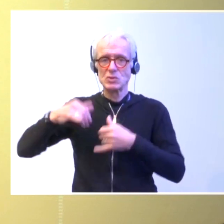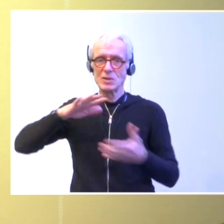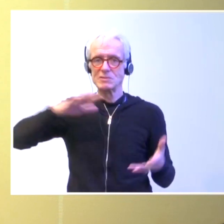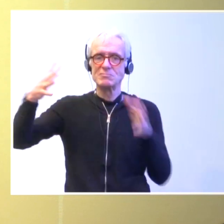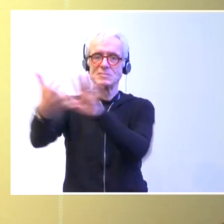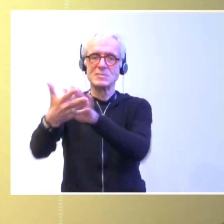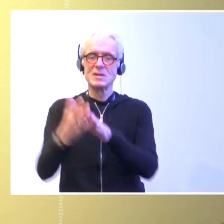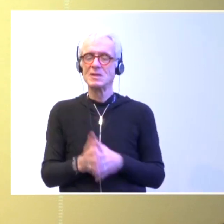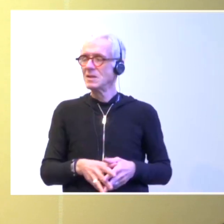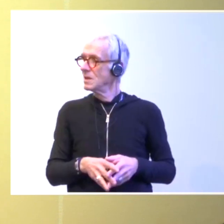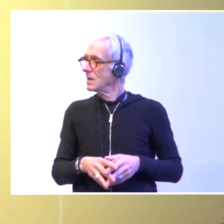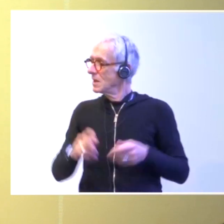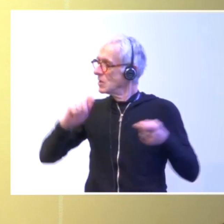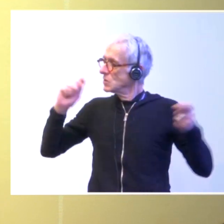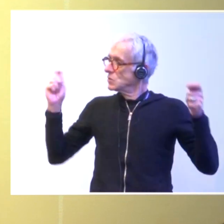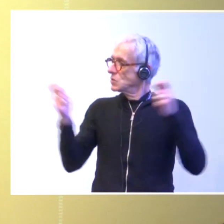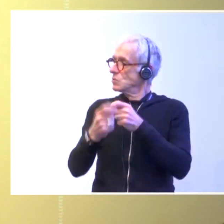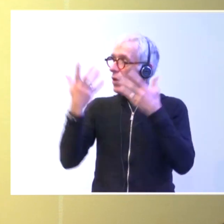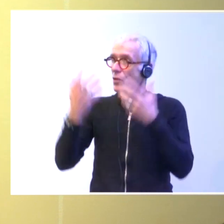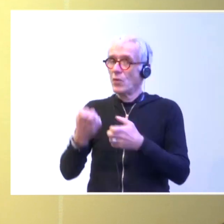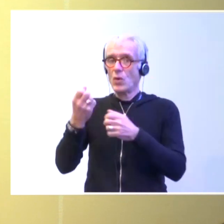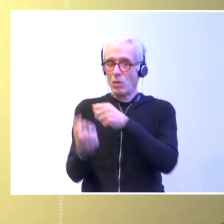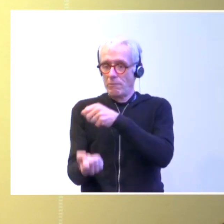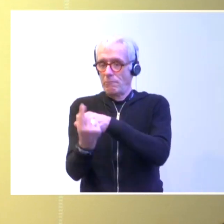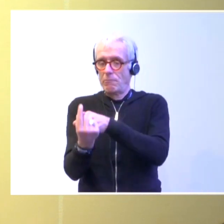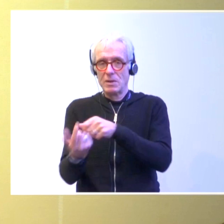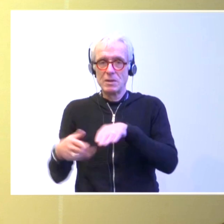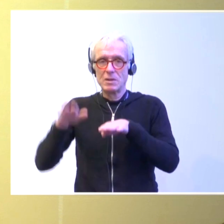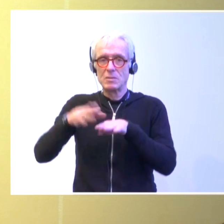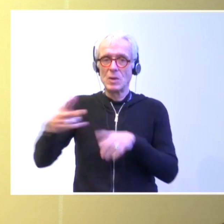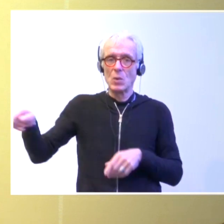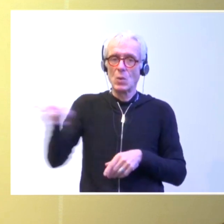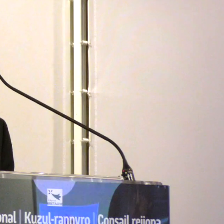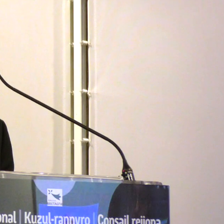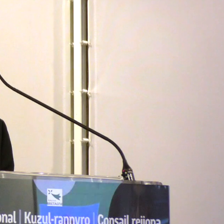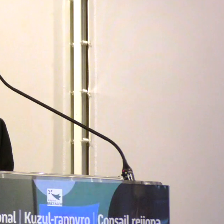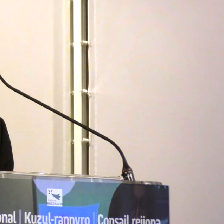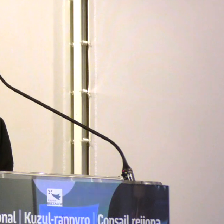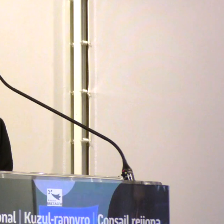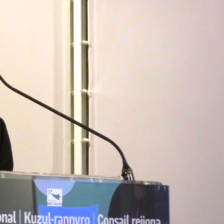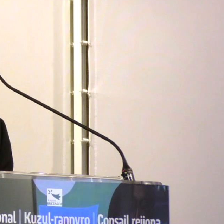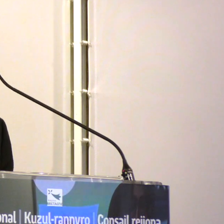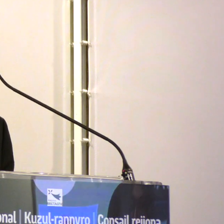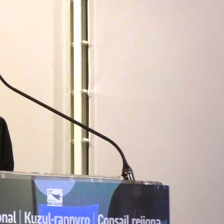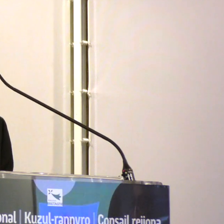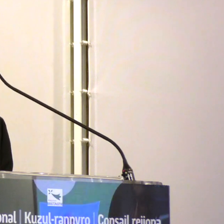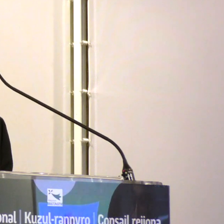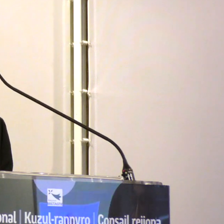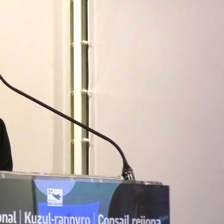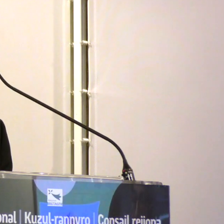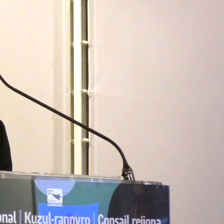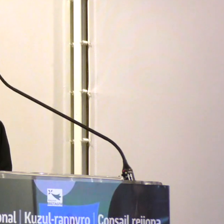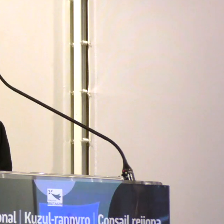Ce champion de paradigme, si on veut le voir apparaître, doit aller avec un retour des jeunes dans les institutions, de la prégnance de nouvelles